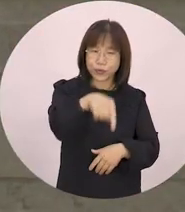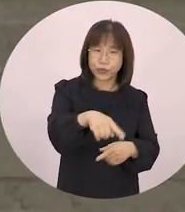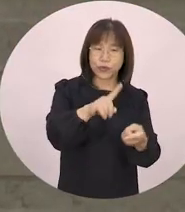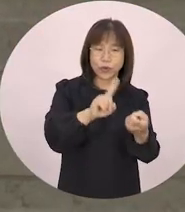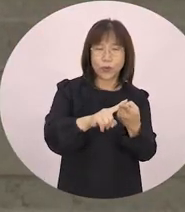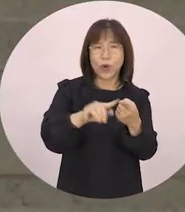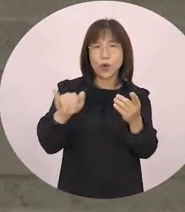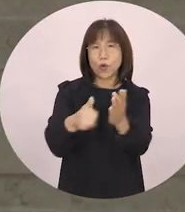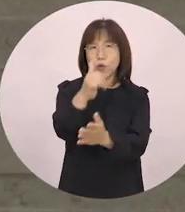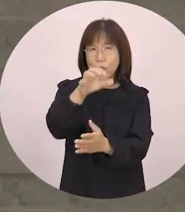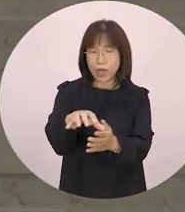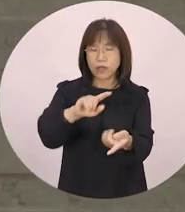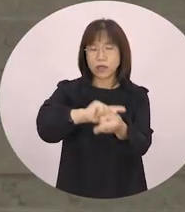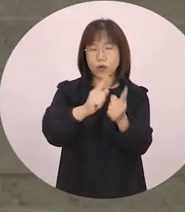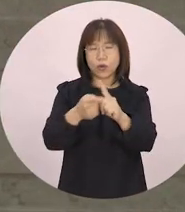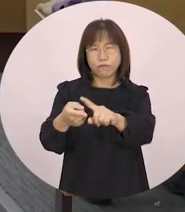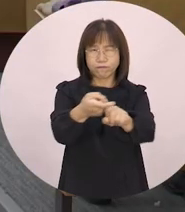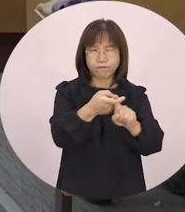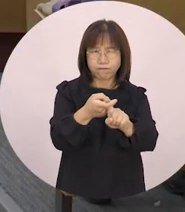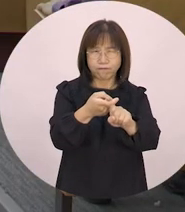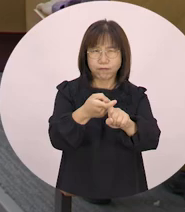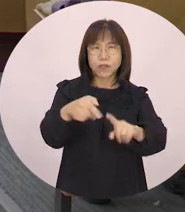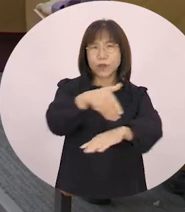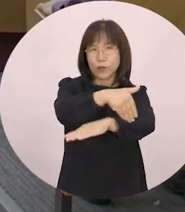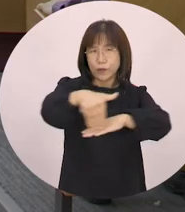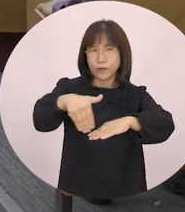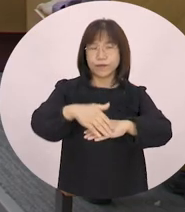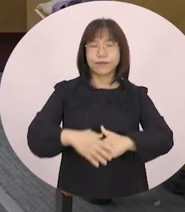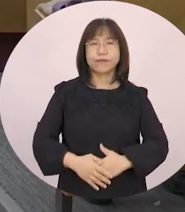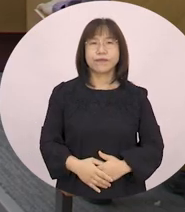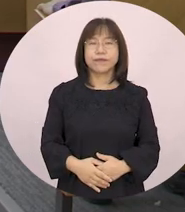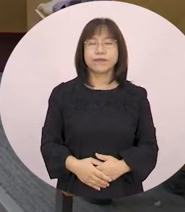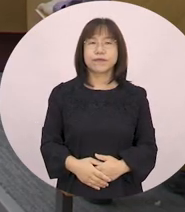다양한 기관과의 협력 에 최선을 다 한다는 방침입니다